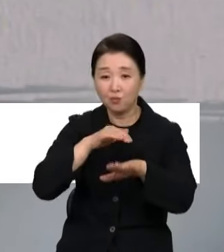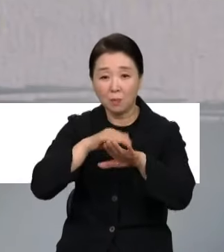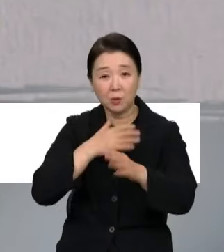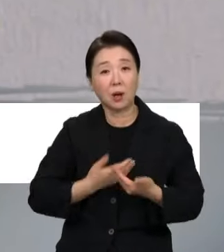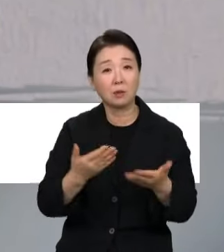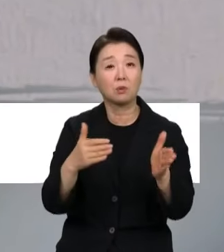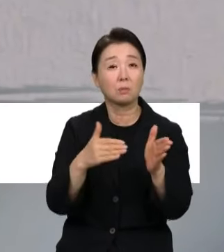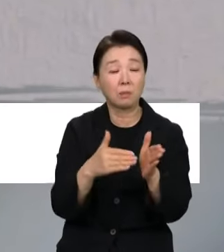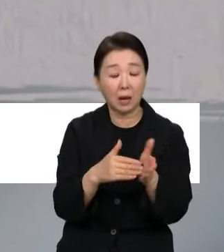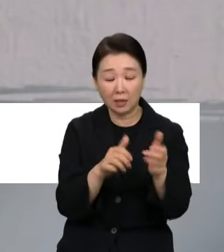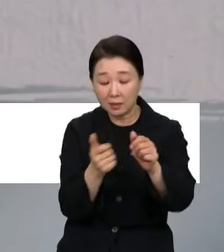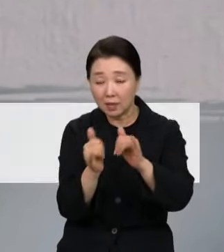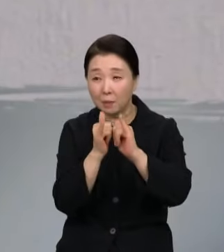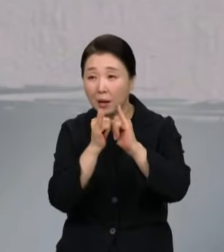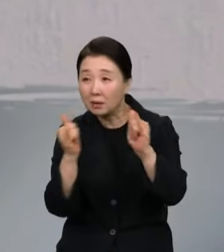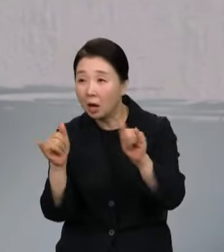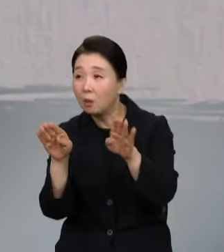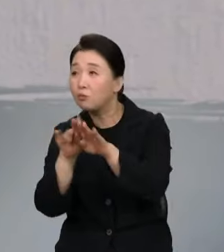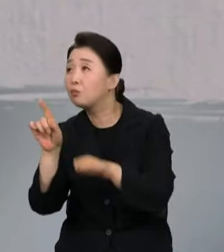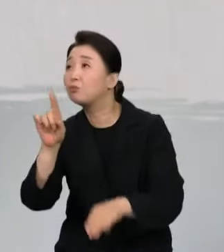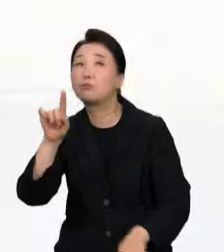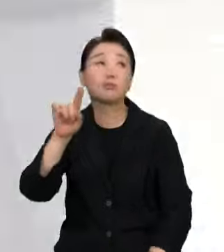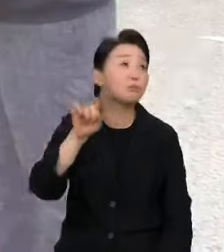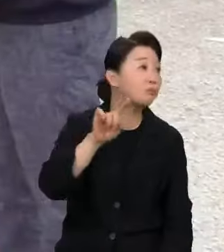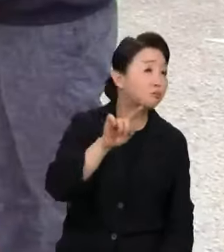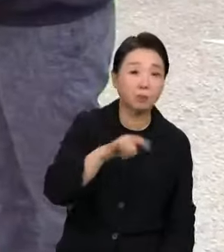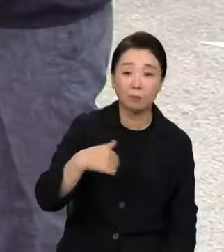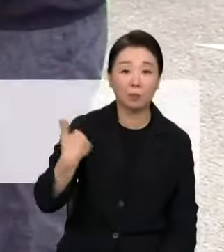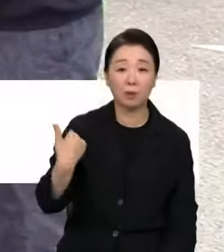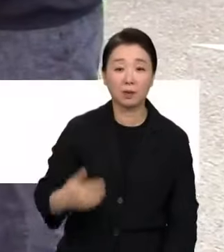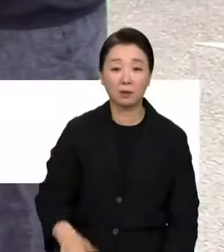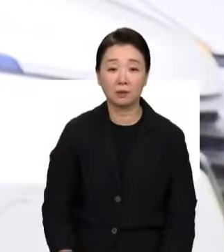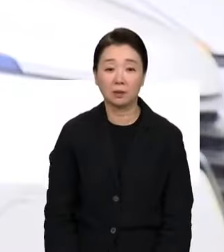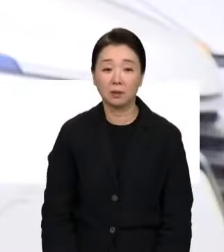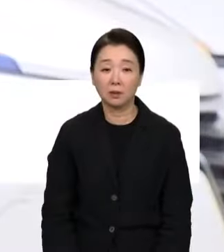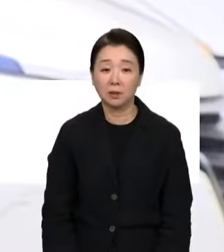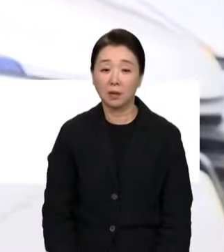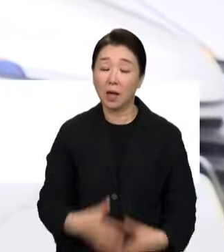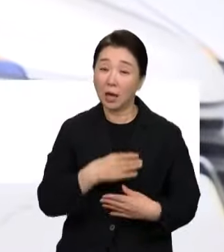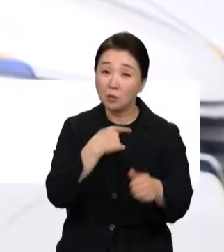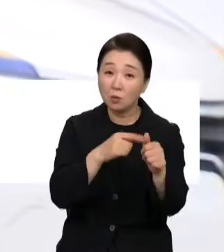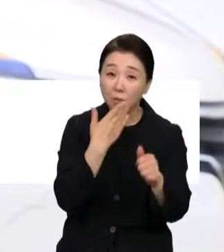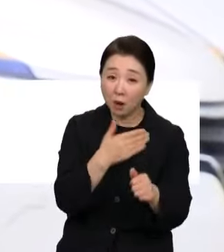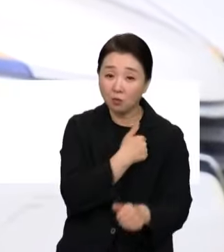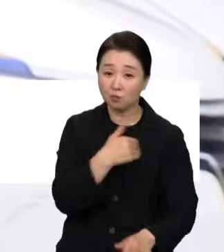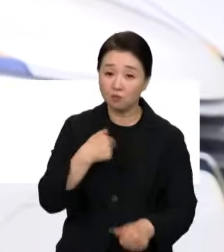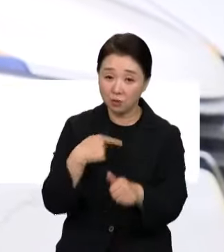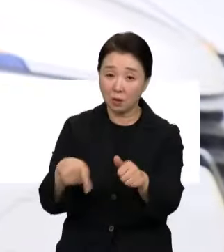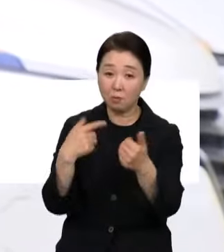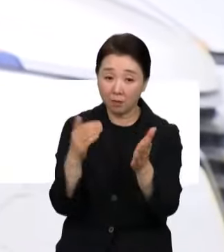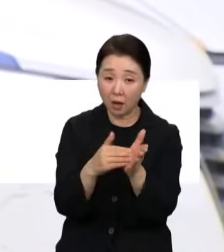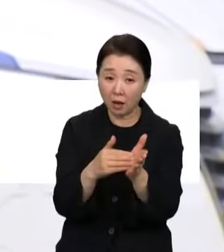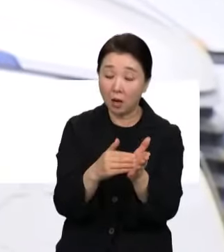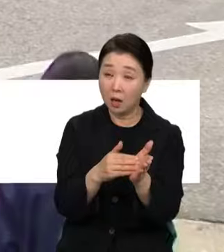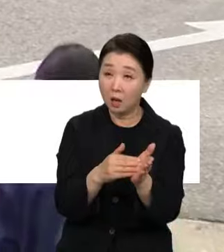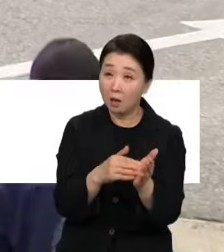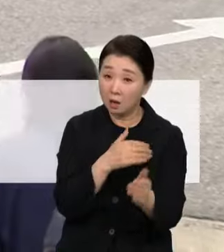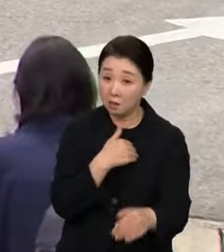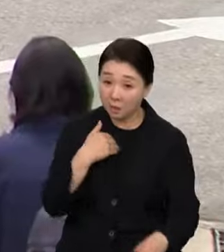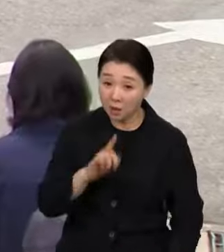했지만 사망자들은 출구도 찾지 못했습니다. 안전교육이나 이런 부분 하셨나요? 충분히 했습니다. 네? 충분히